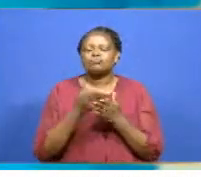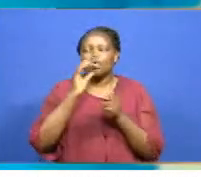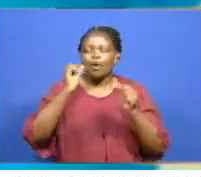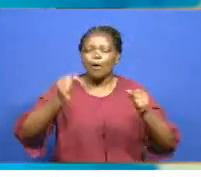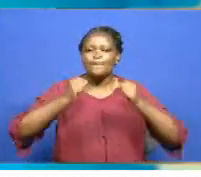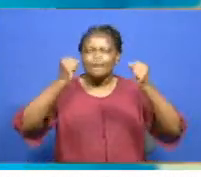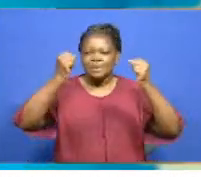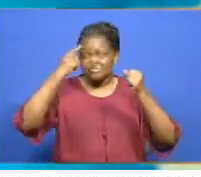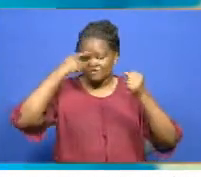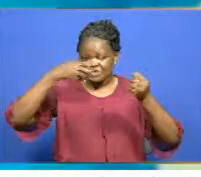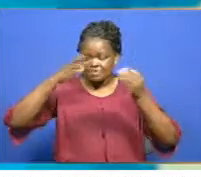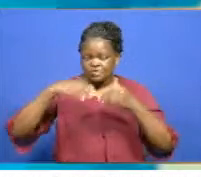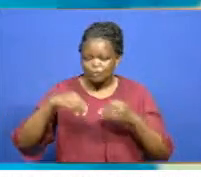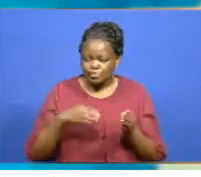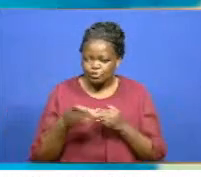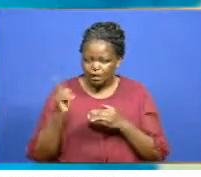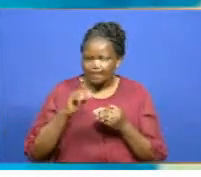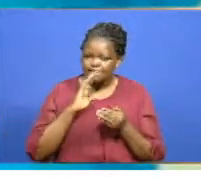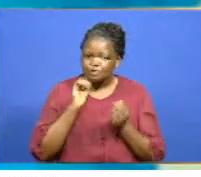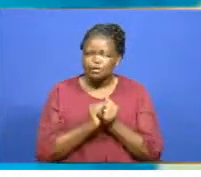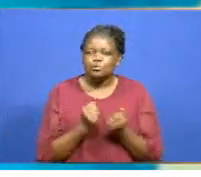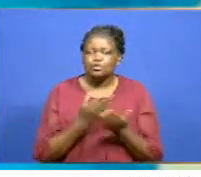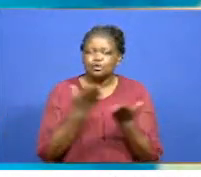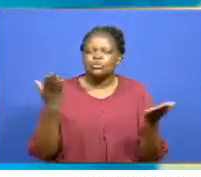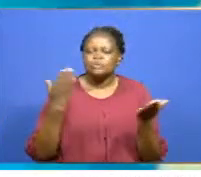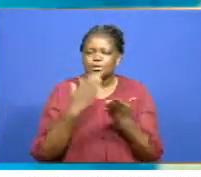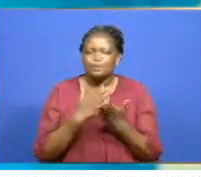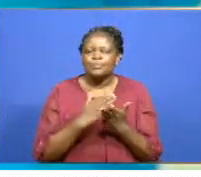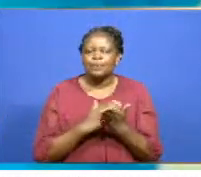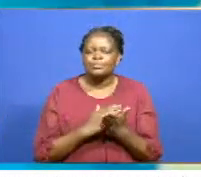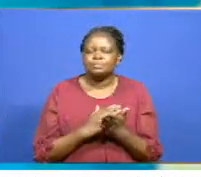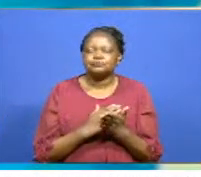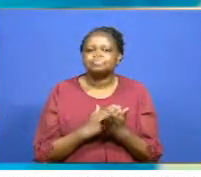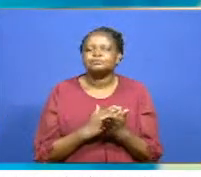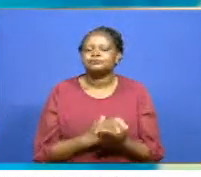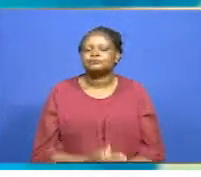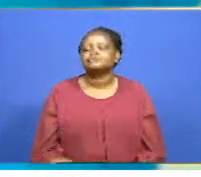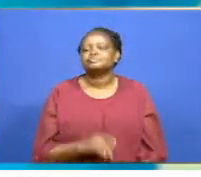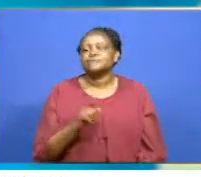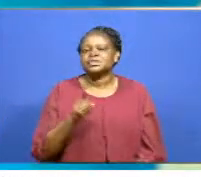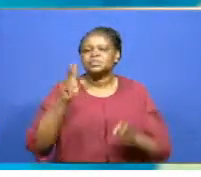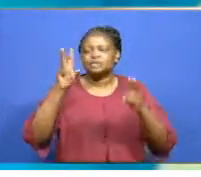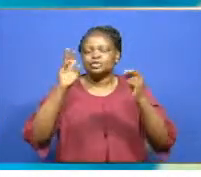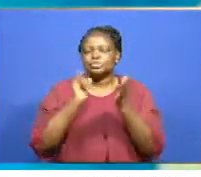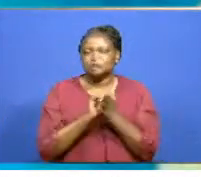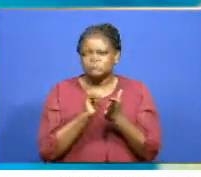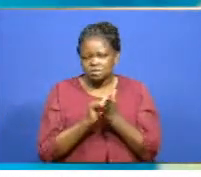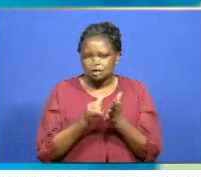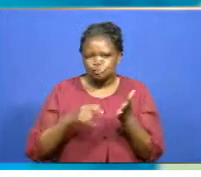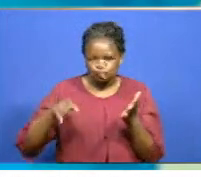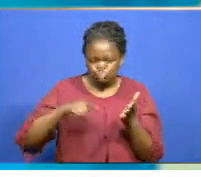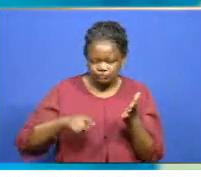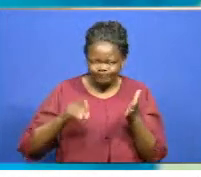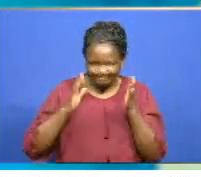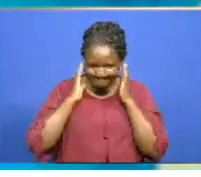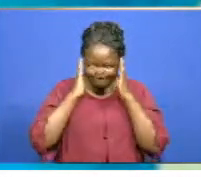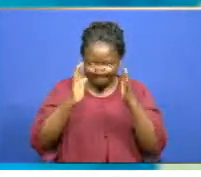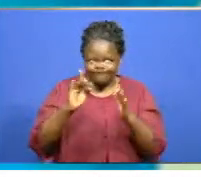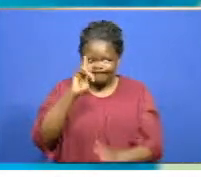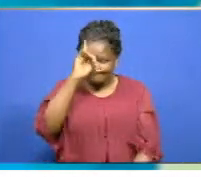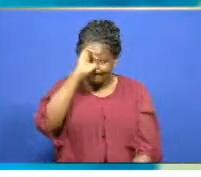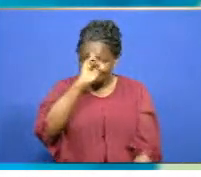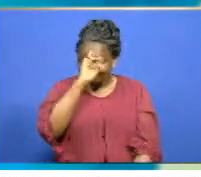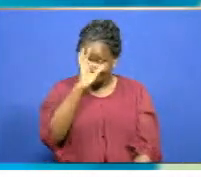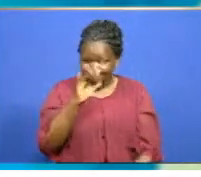katika kipindi hiki cha Tamrini. Na moja kwa moja ni swala ambalo tunaliangazia kwa kina na